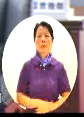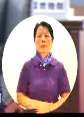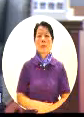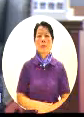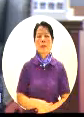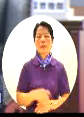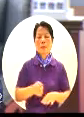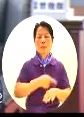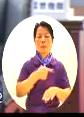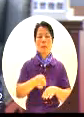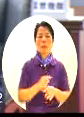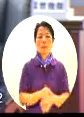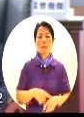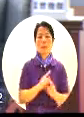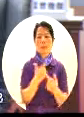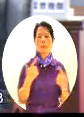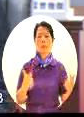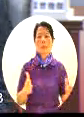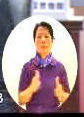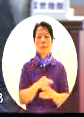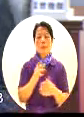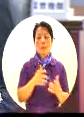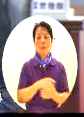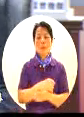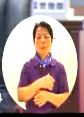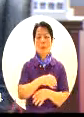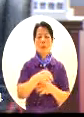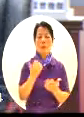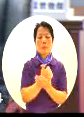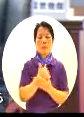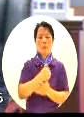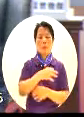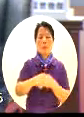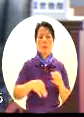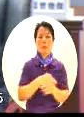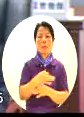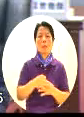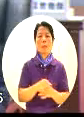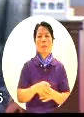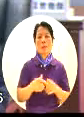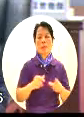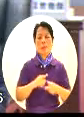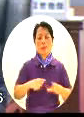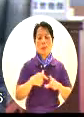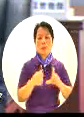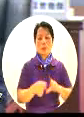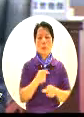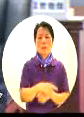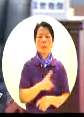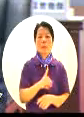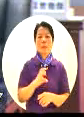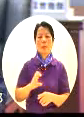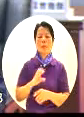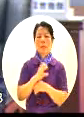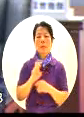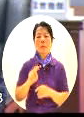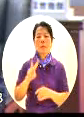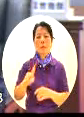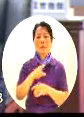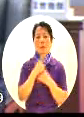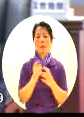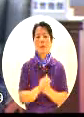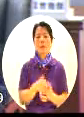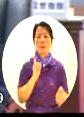那从多功能经贸园区的 DC21 哈软体科技城